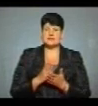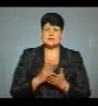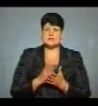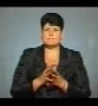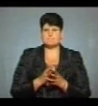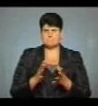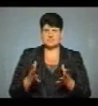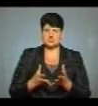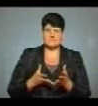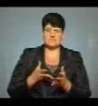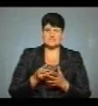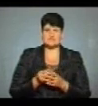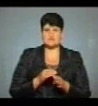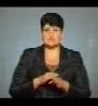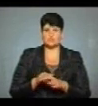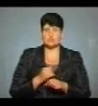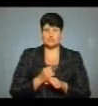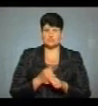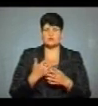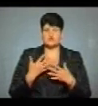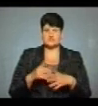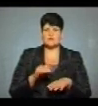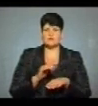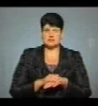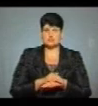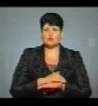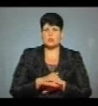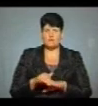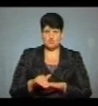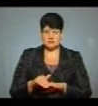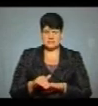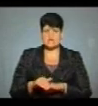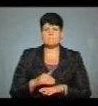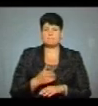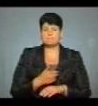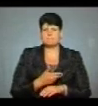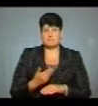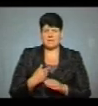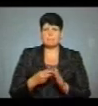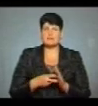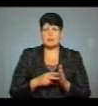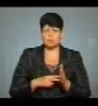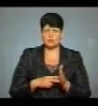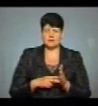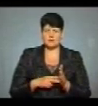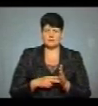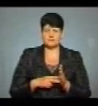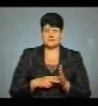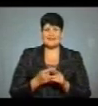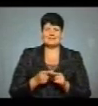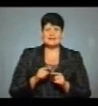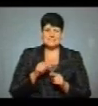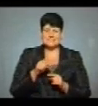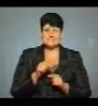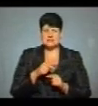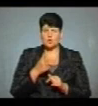найбільше фінансування щодо виконання робіт вже фактично на вулицях. Ми плануємо в ці роки